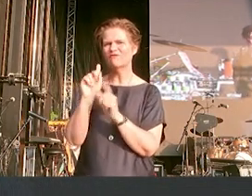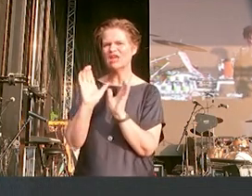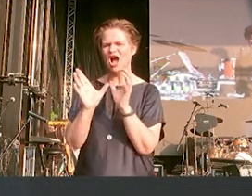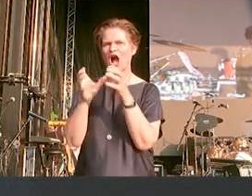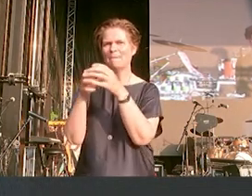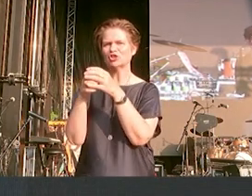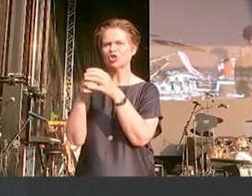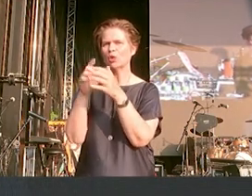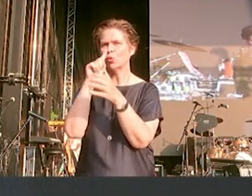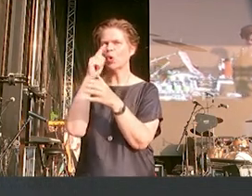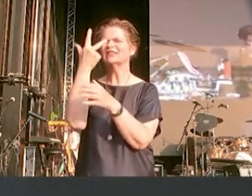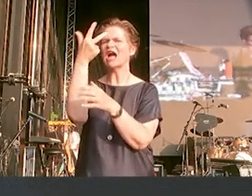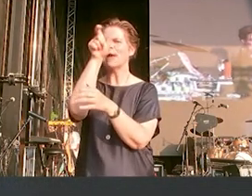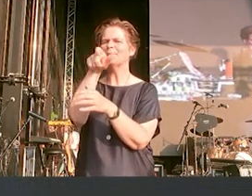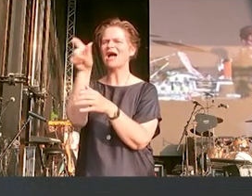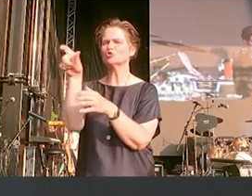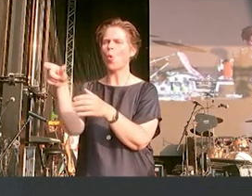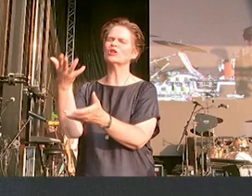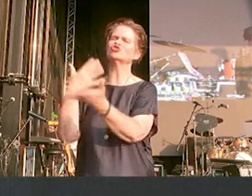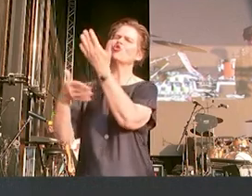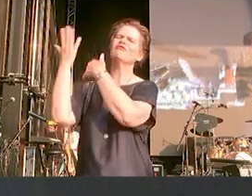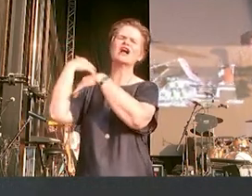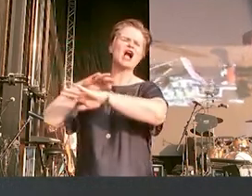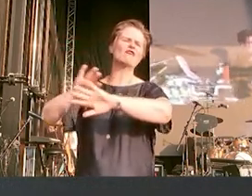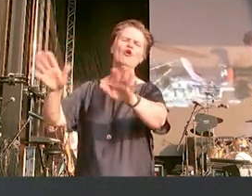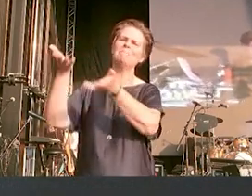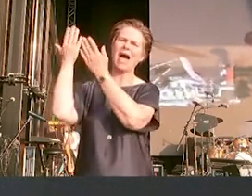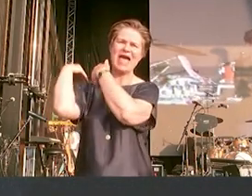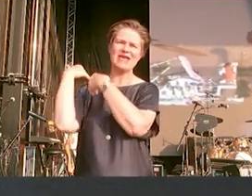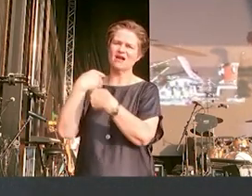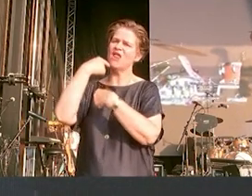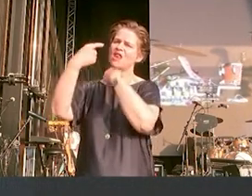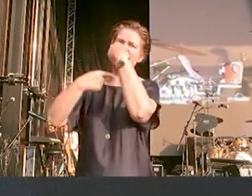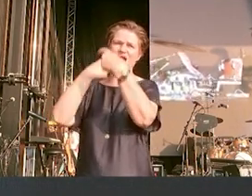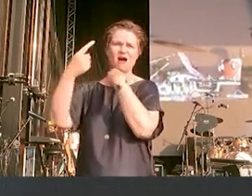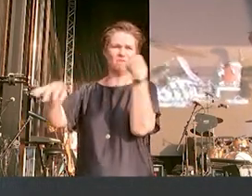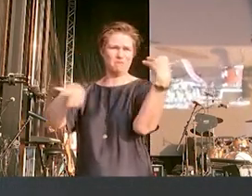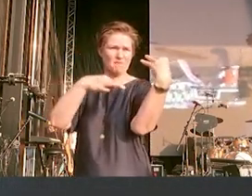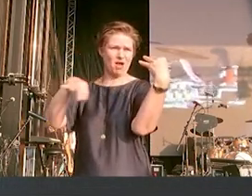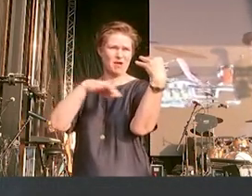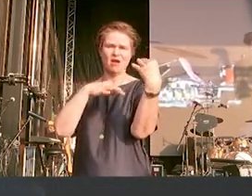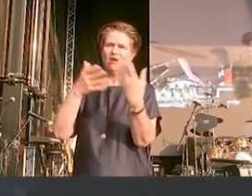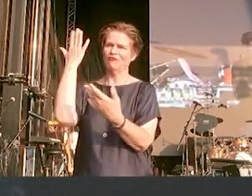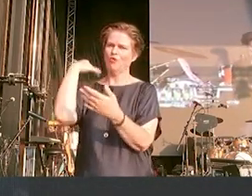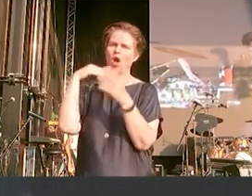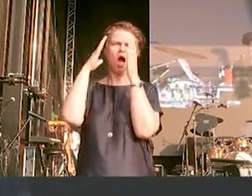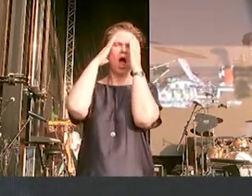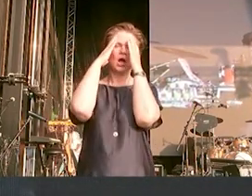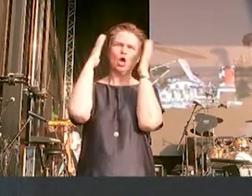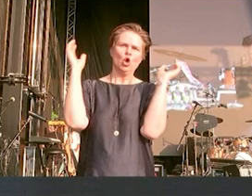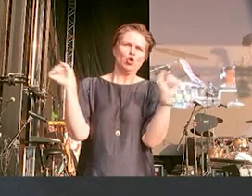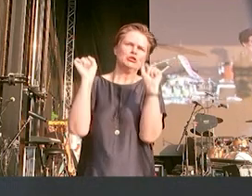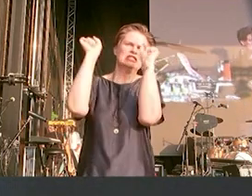abgeschlossene Drei-Personen-Posse der Vergangenheit historisiert. Bis vor kurzem galt noch als hysterisch, wer vor der